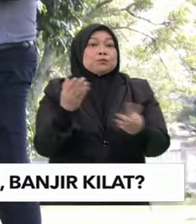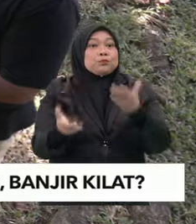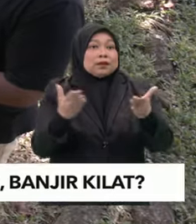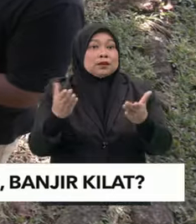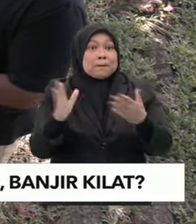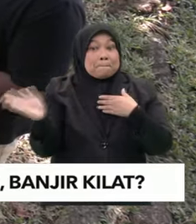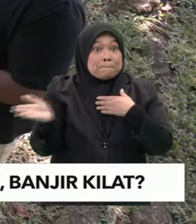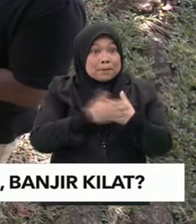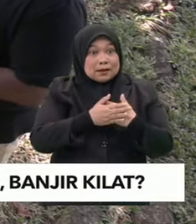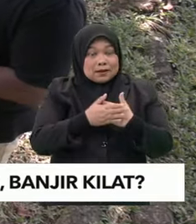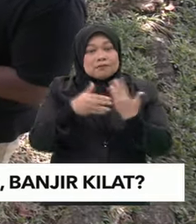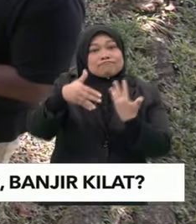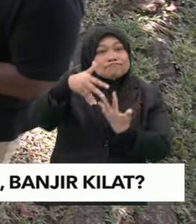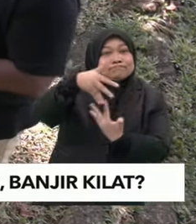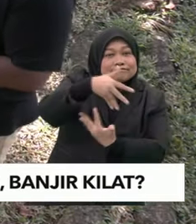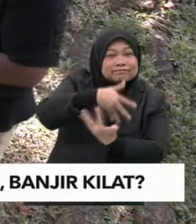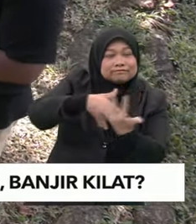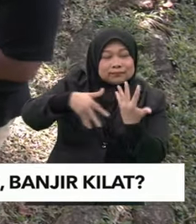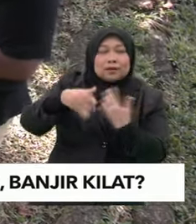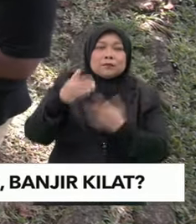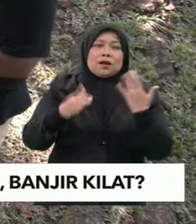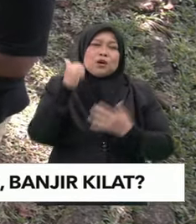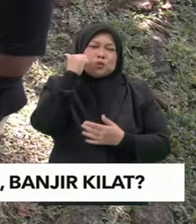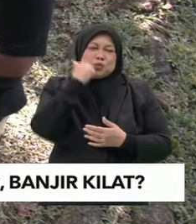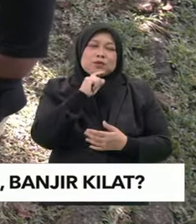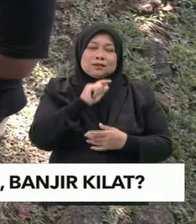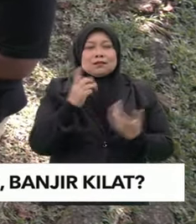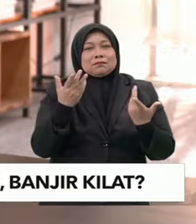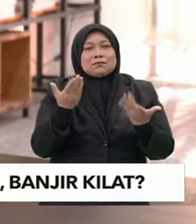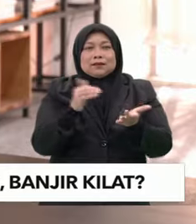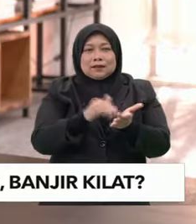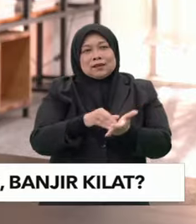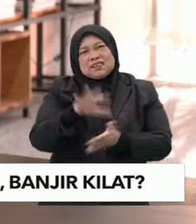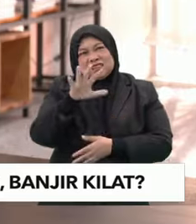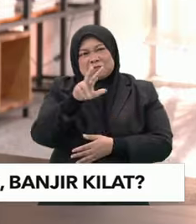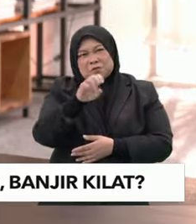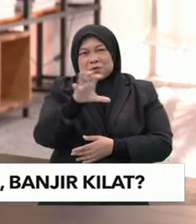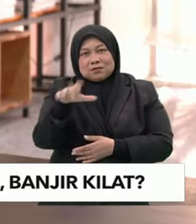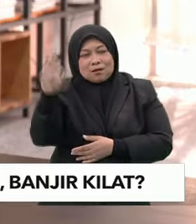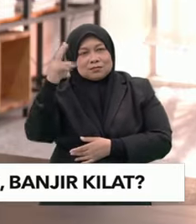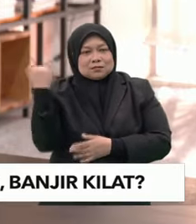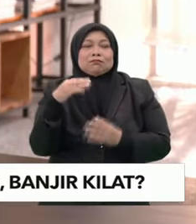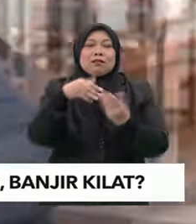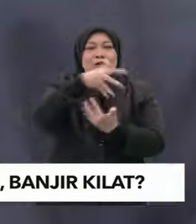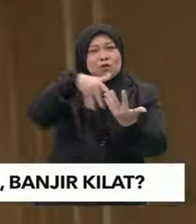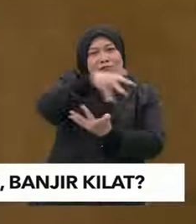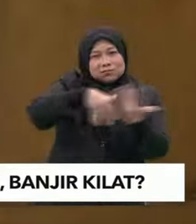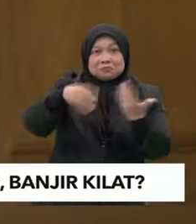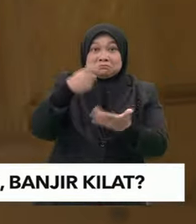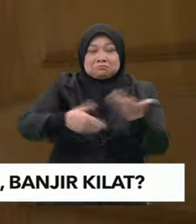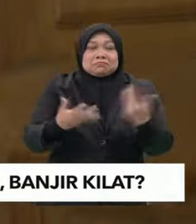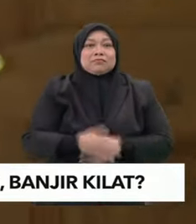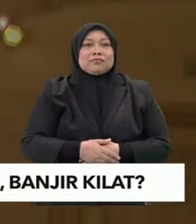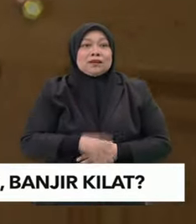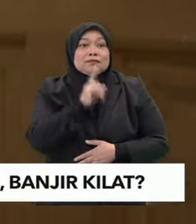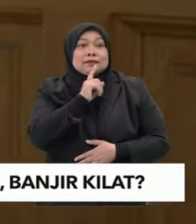get back the ecological value yang ada pada pokok tua ni mungkin mengambil masa lagi another 50 to 100 years to get back the ecological value. Ikuti